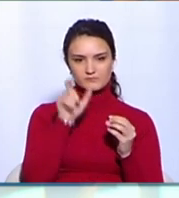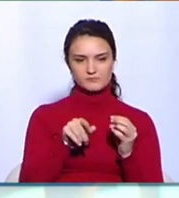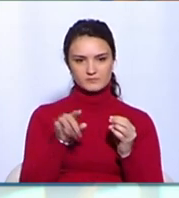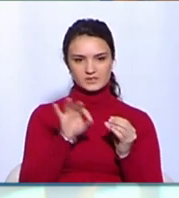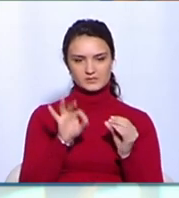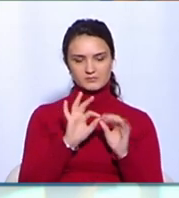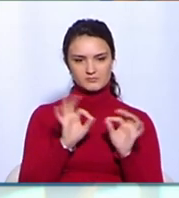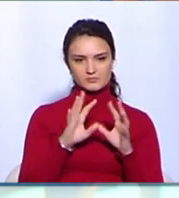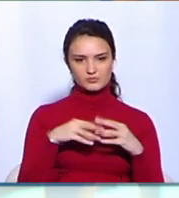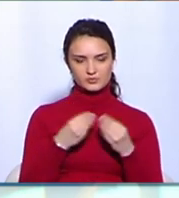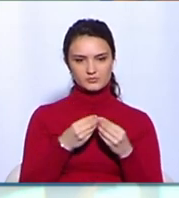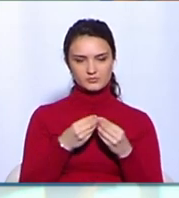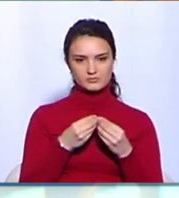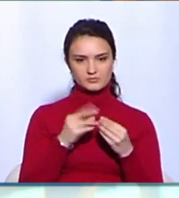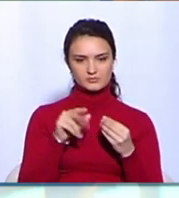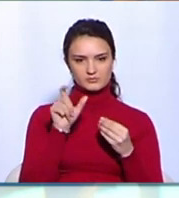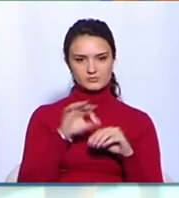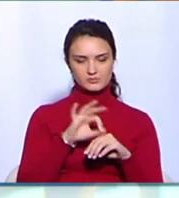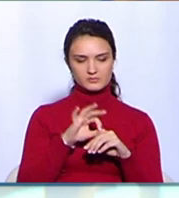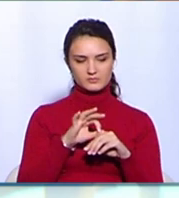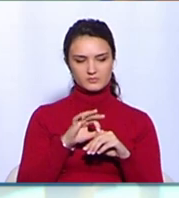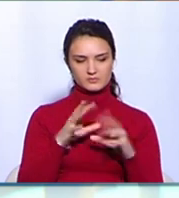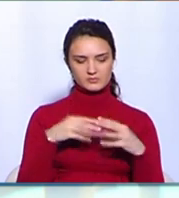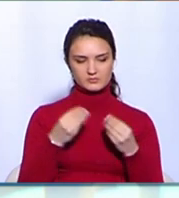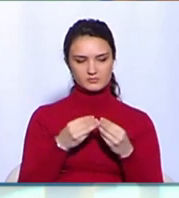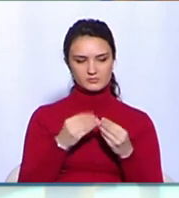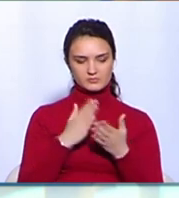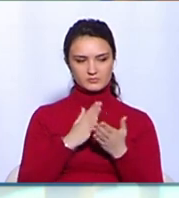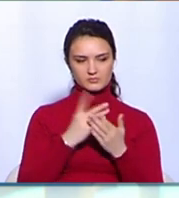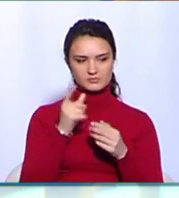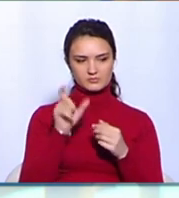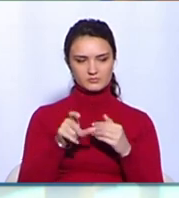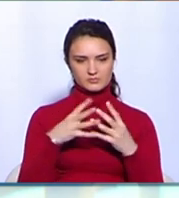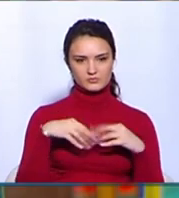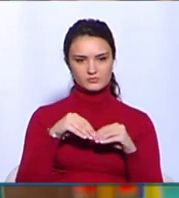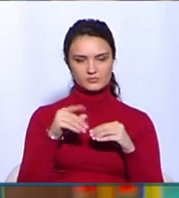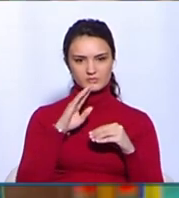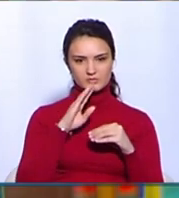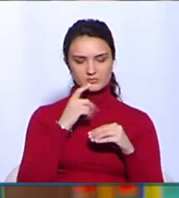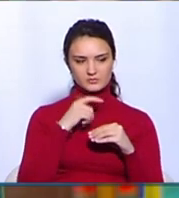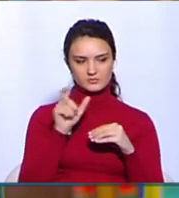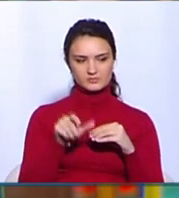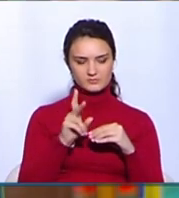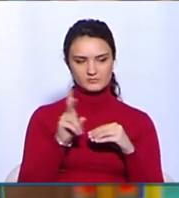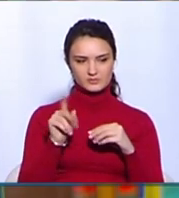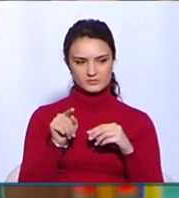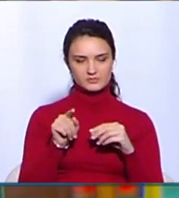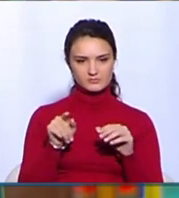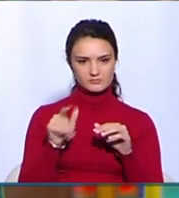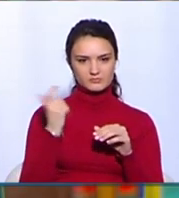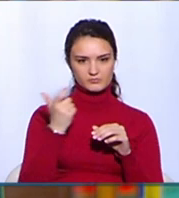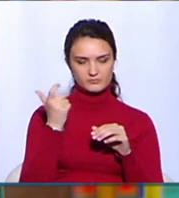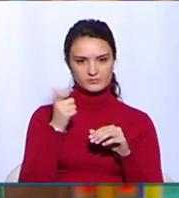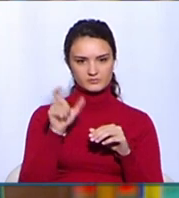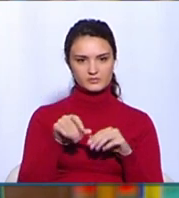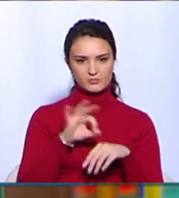ადამიანზეა საუბარი. ოჯახი და მოავადე ადამიანი. ოჯახში არის ერთი ახლობელი ოჯახია, ქალბატონი, რომელიც მოფუსფუსია,